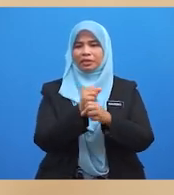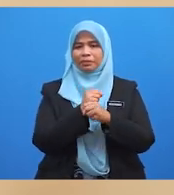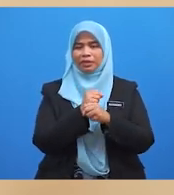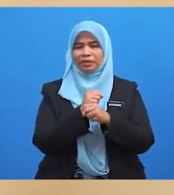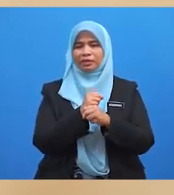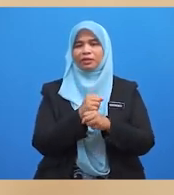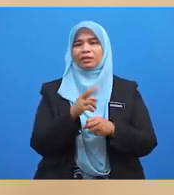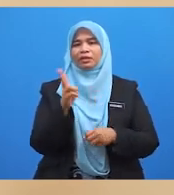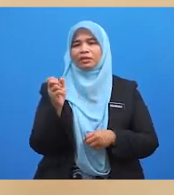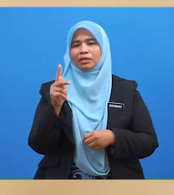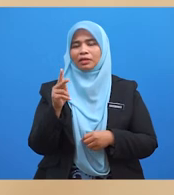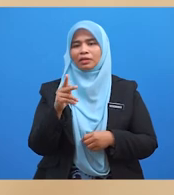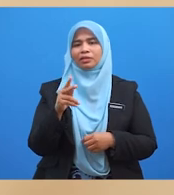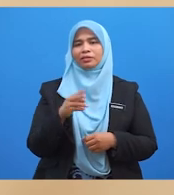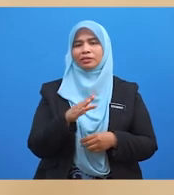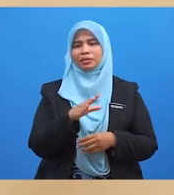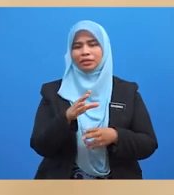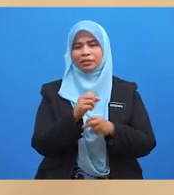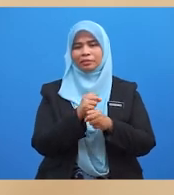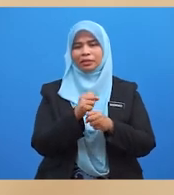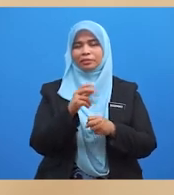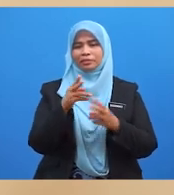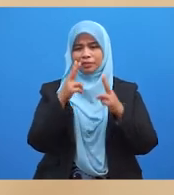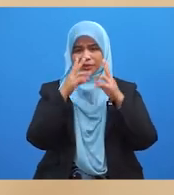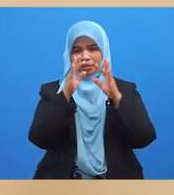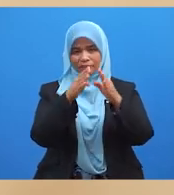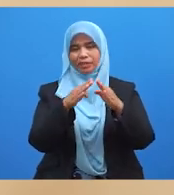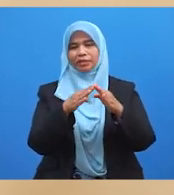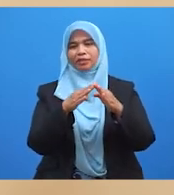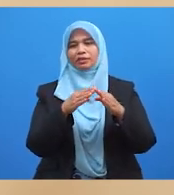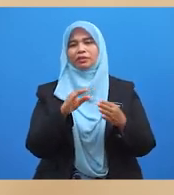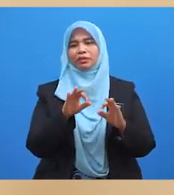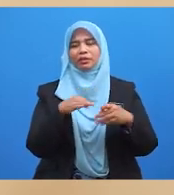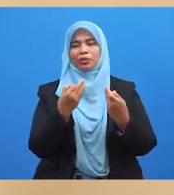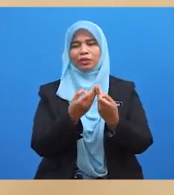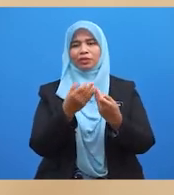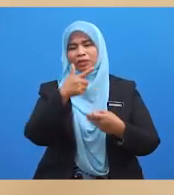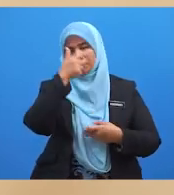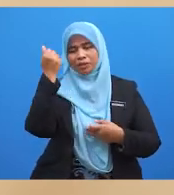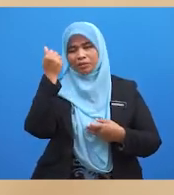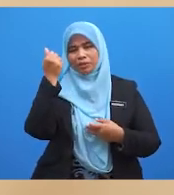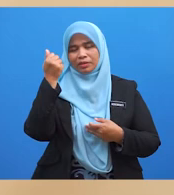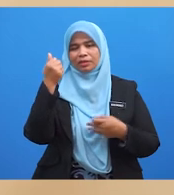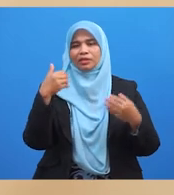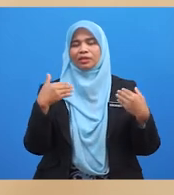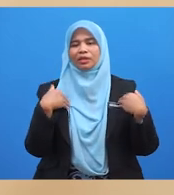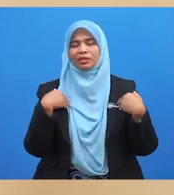nafkah mereka yang sepatutnya mereka dapat sehingga menyebabkan ada antara mereka yang terlibat